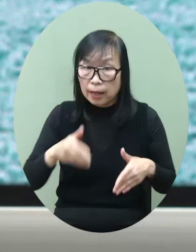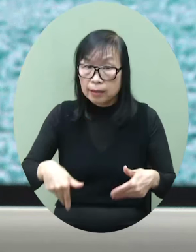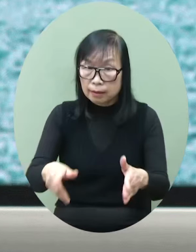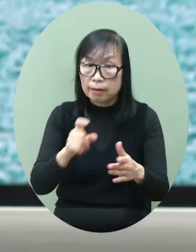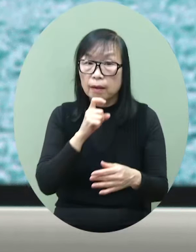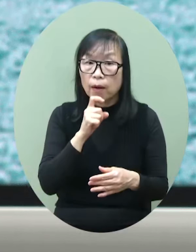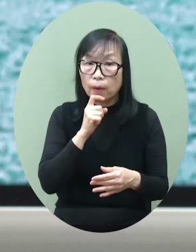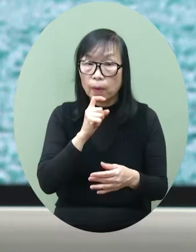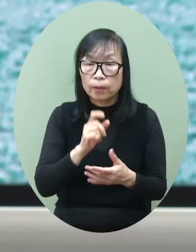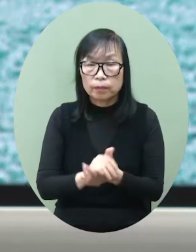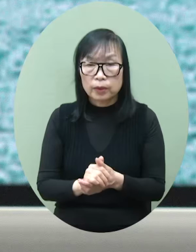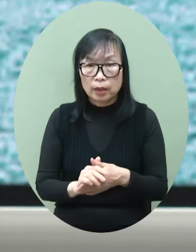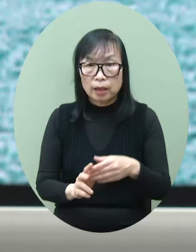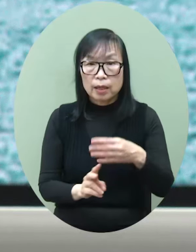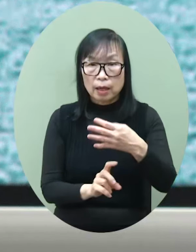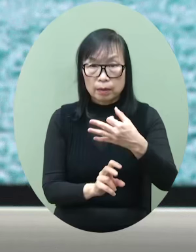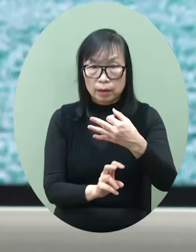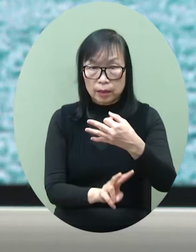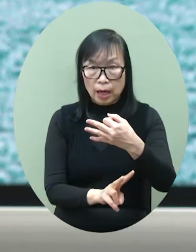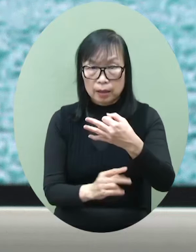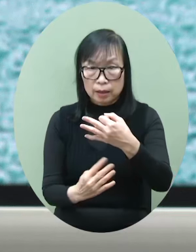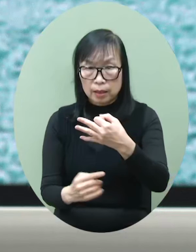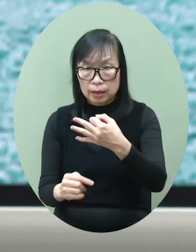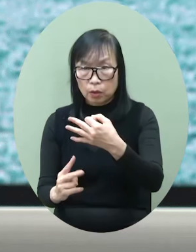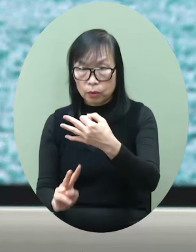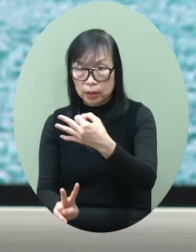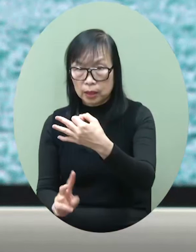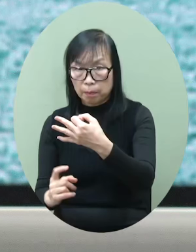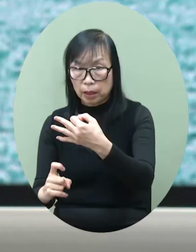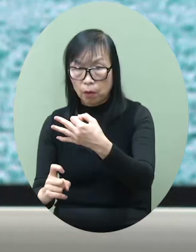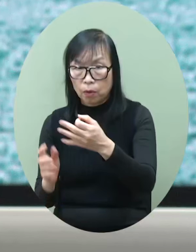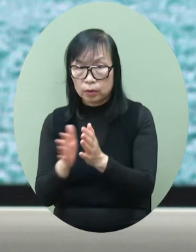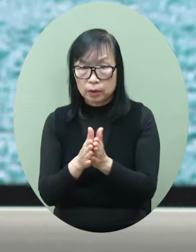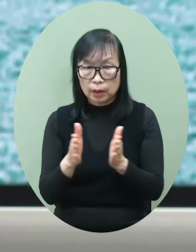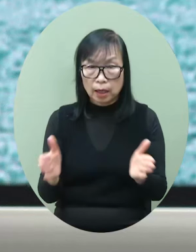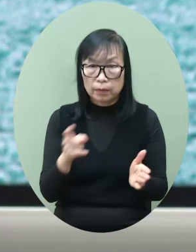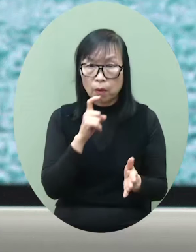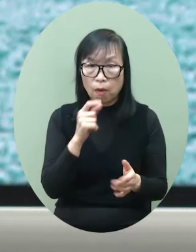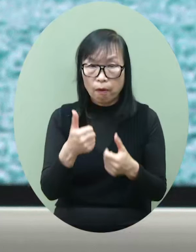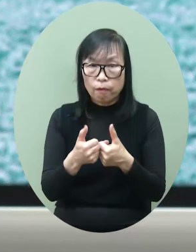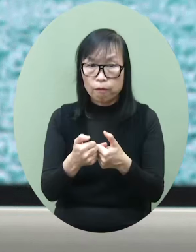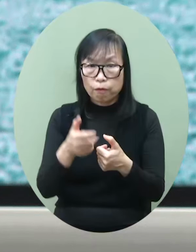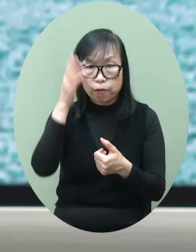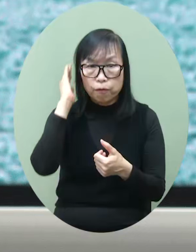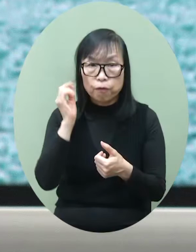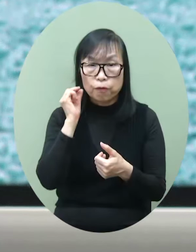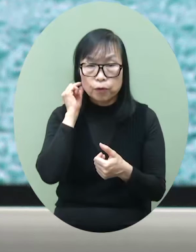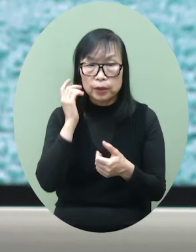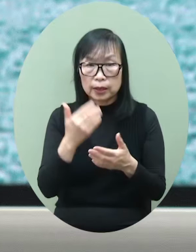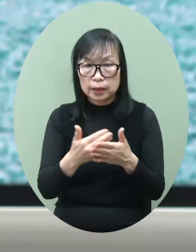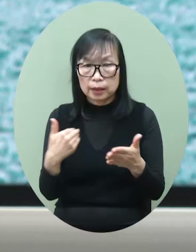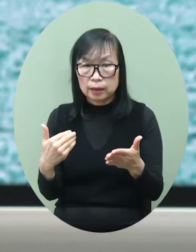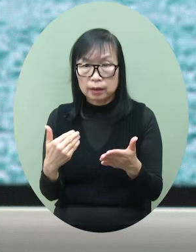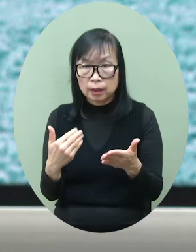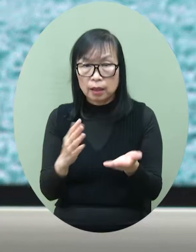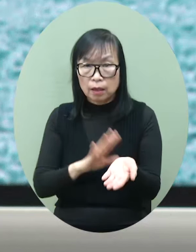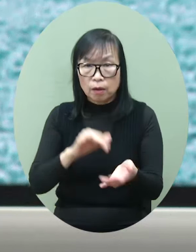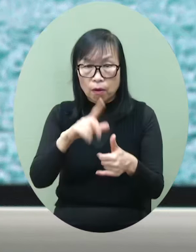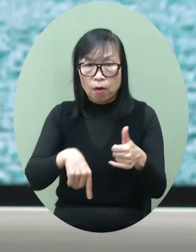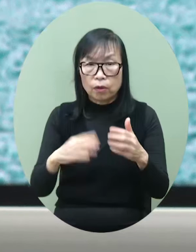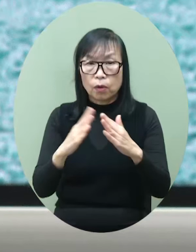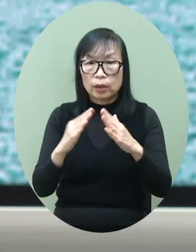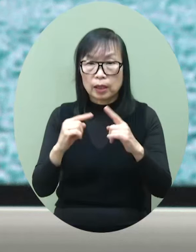24至29日之間就是有兩夫婦是之前一個個案的家人